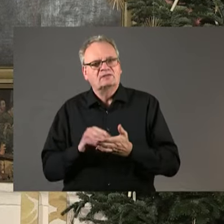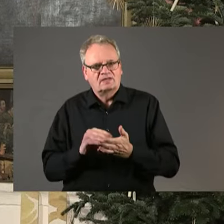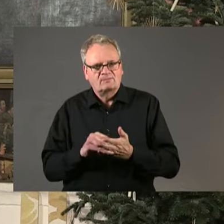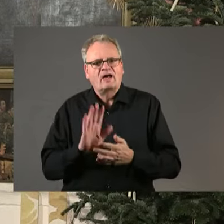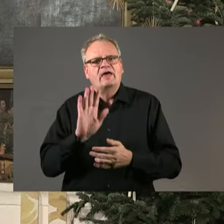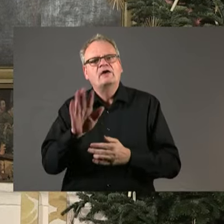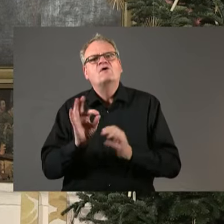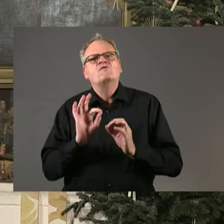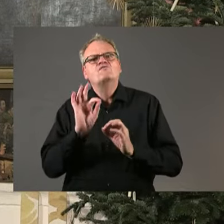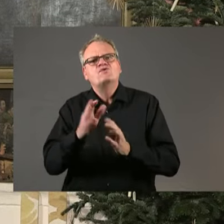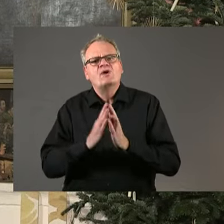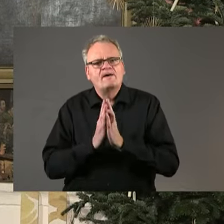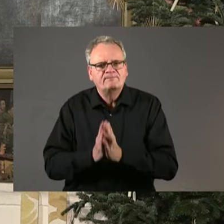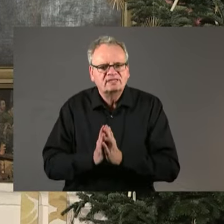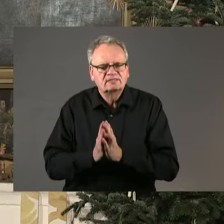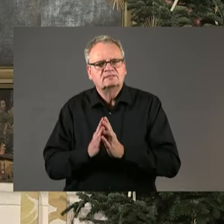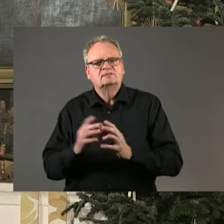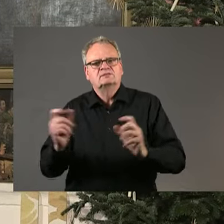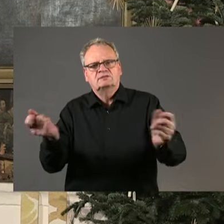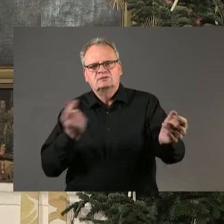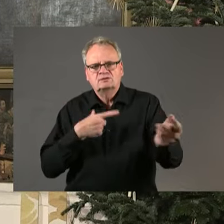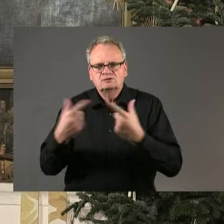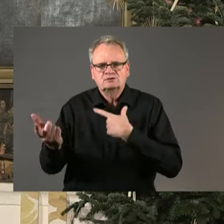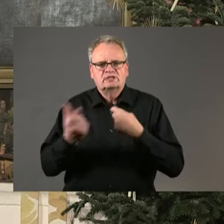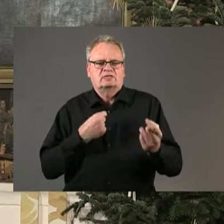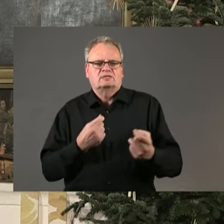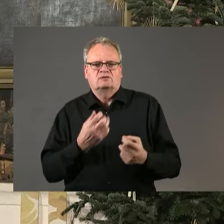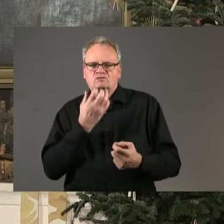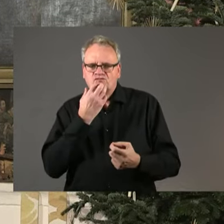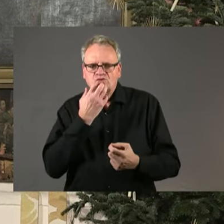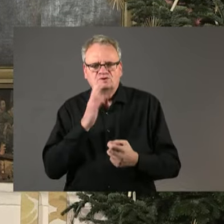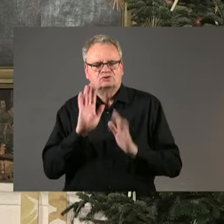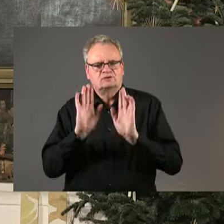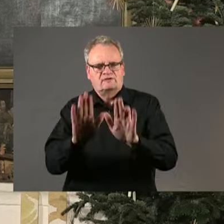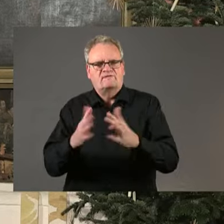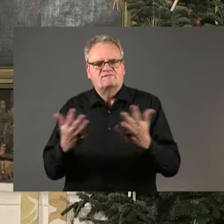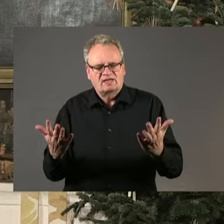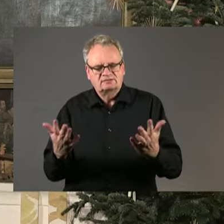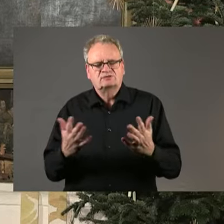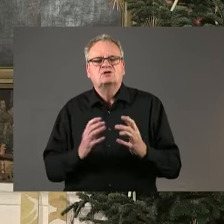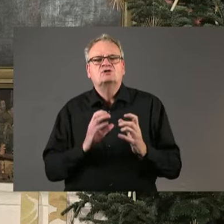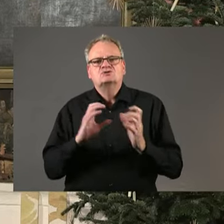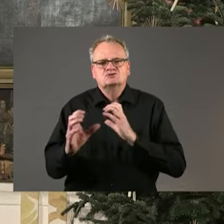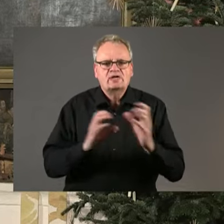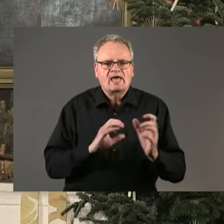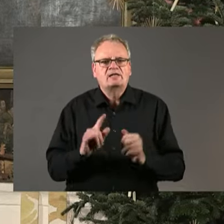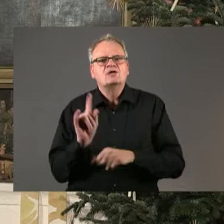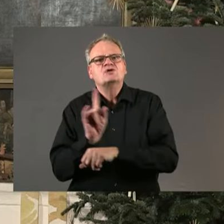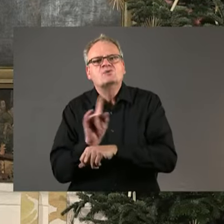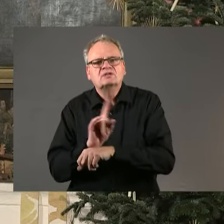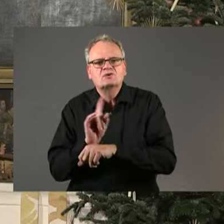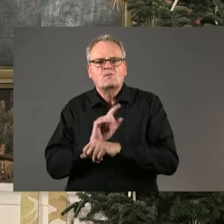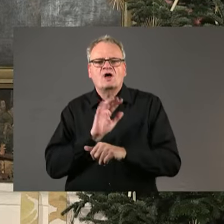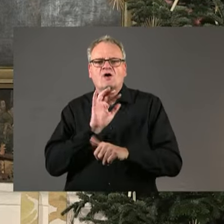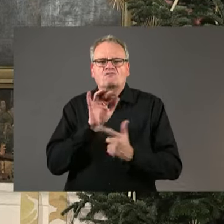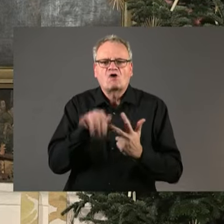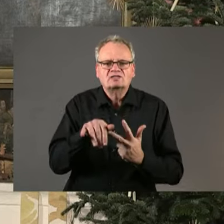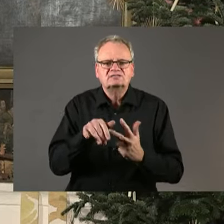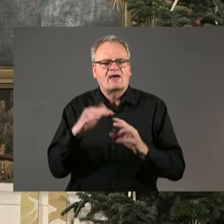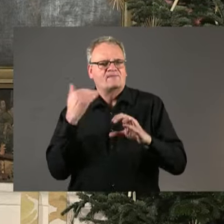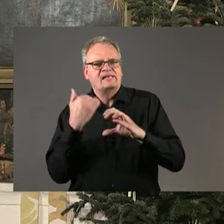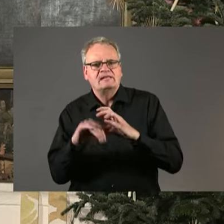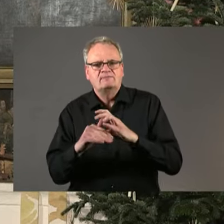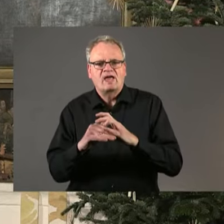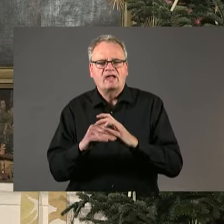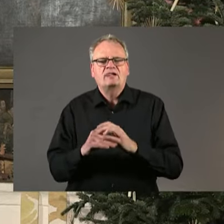euch bewegt. Sendet uns eure Gebetsanliegen für diesen Gottesdienst im Chat auf YouTube, per WhatsApp oder per Mail